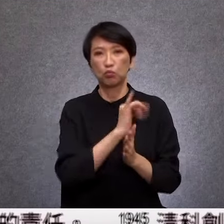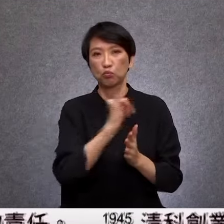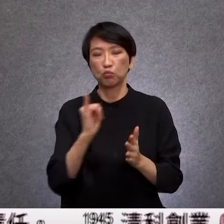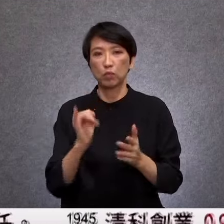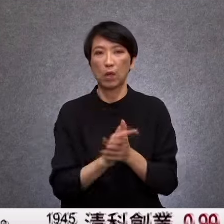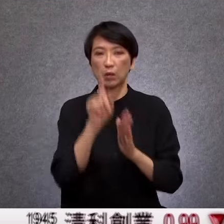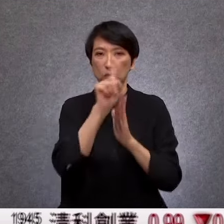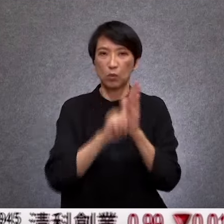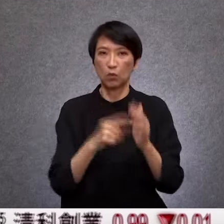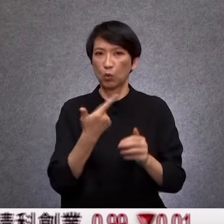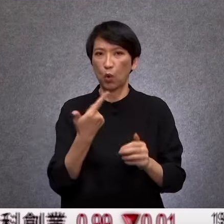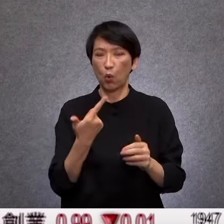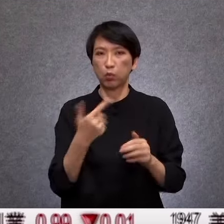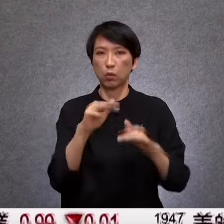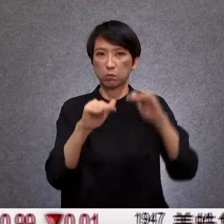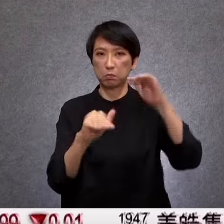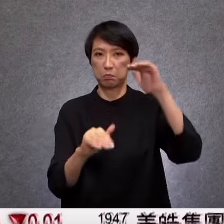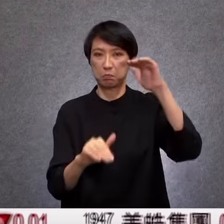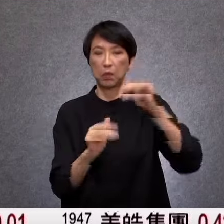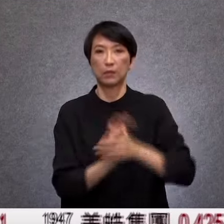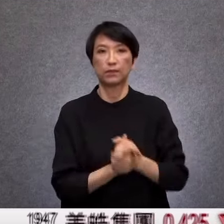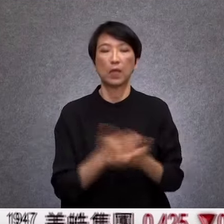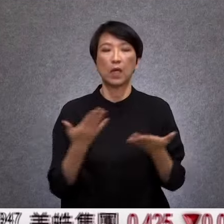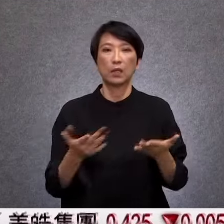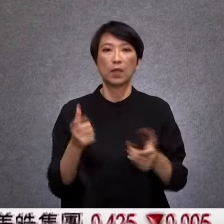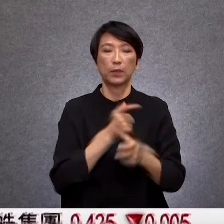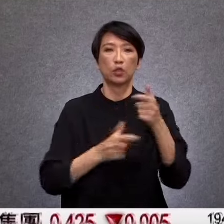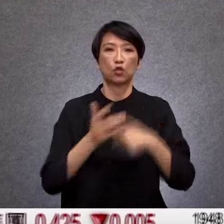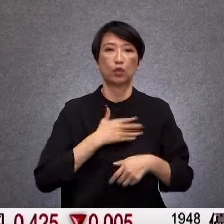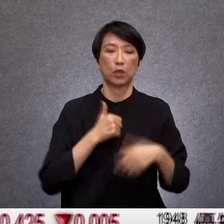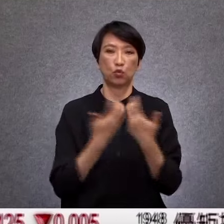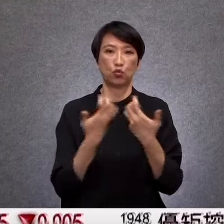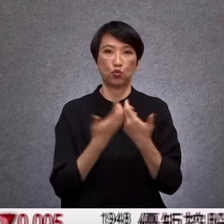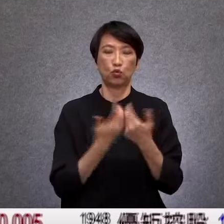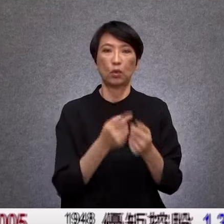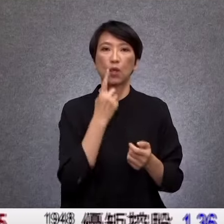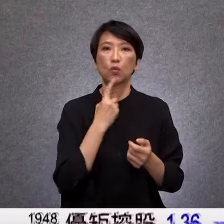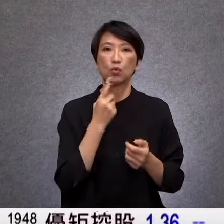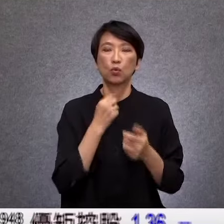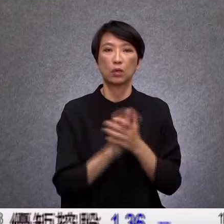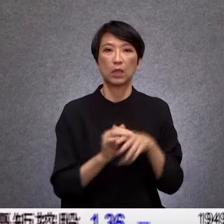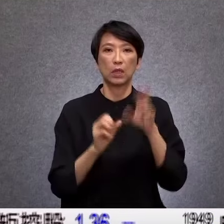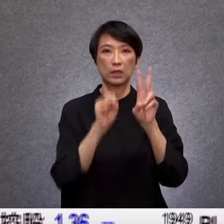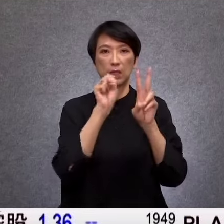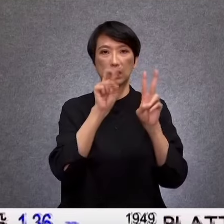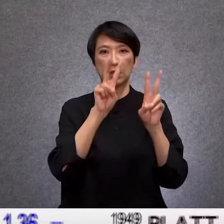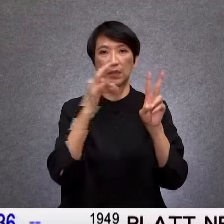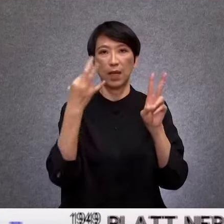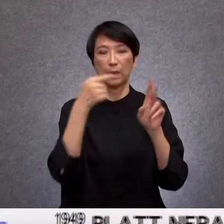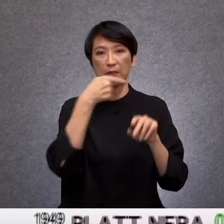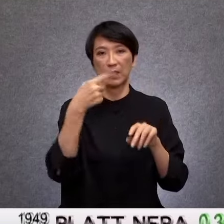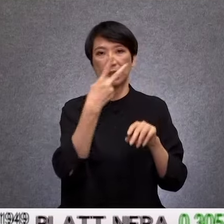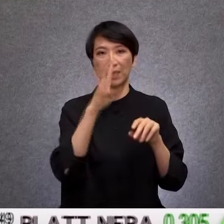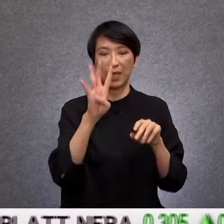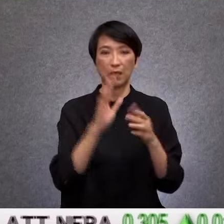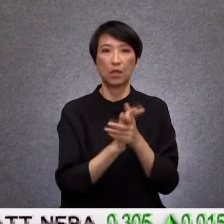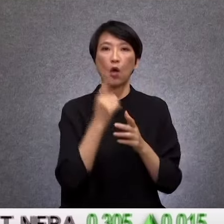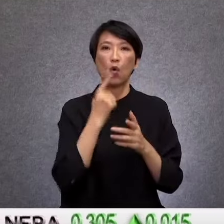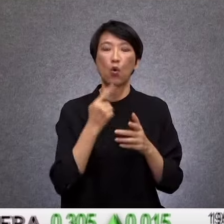係咪真係咁難估咧？因為今年嗰個落差都仲係好大。 今年個財政預算案個赤字，今